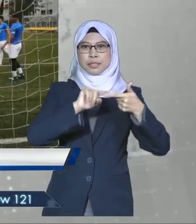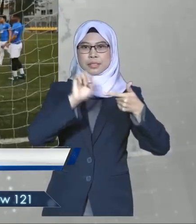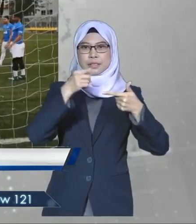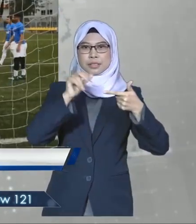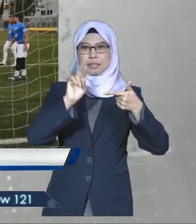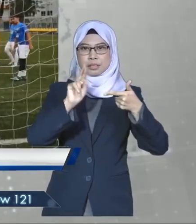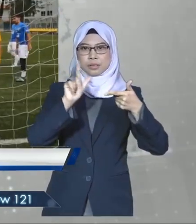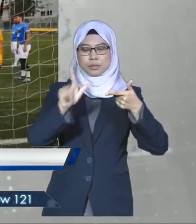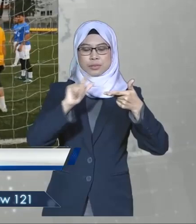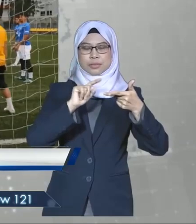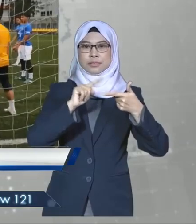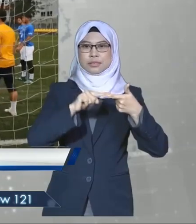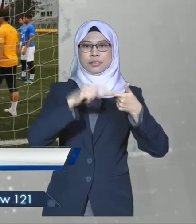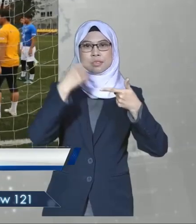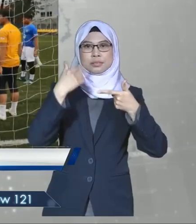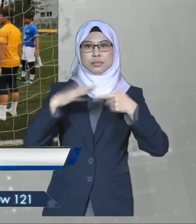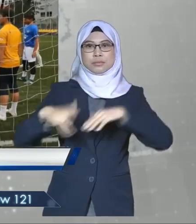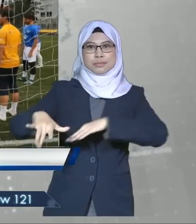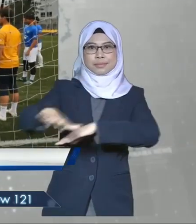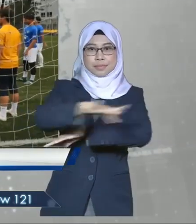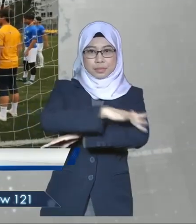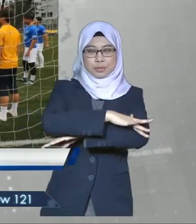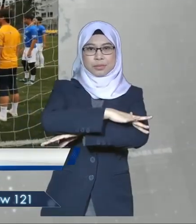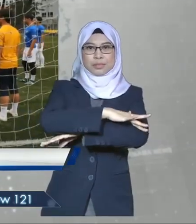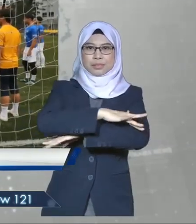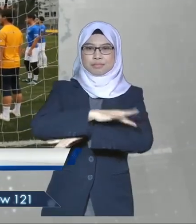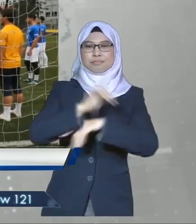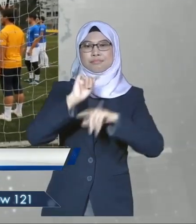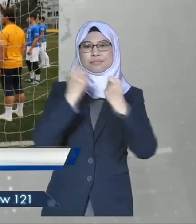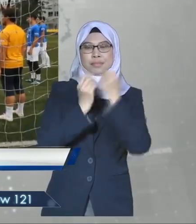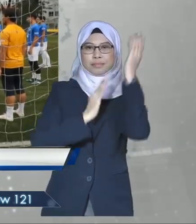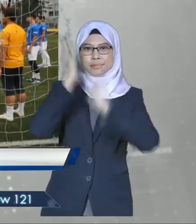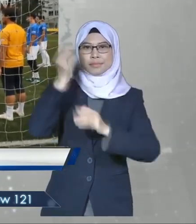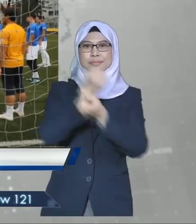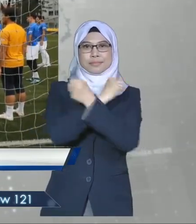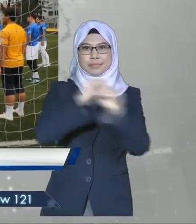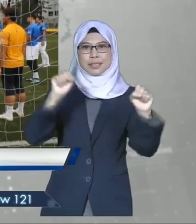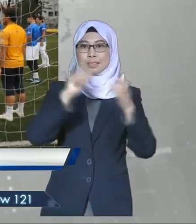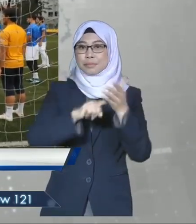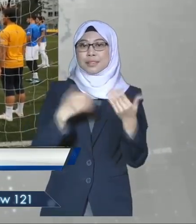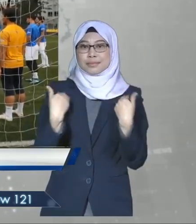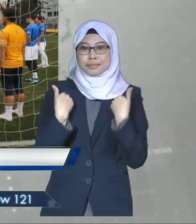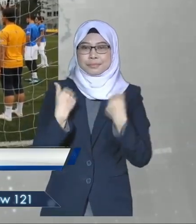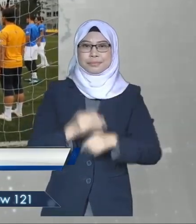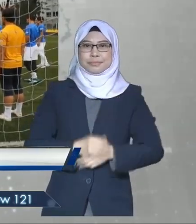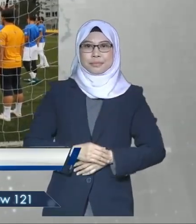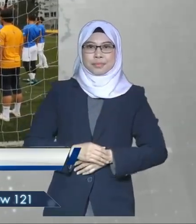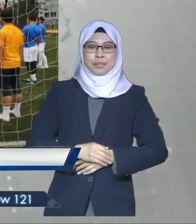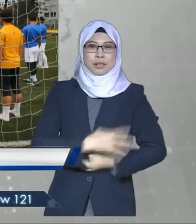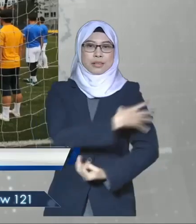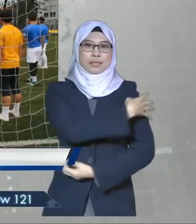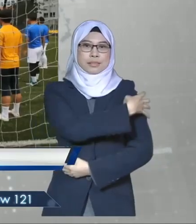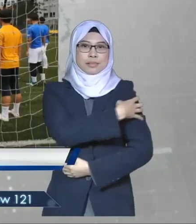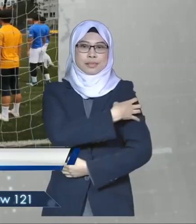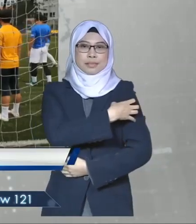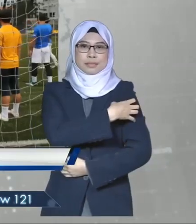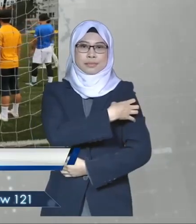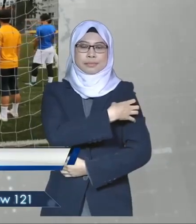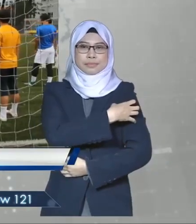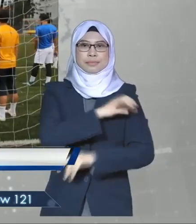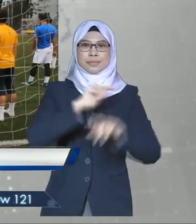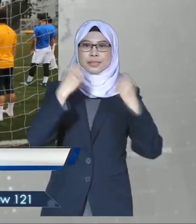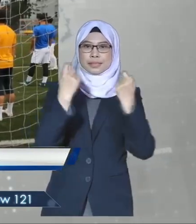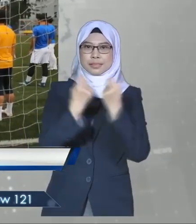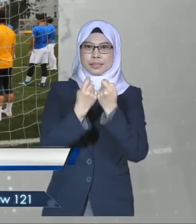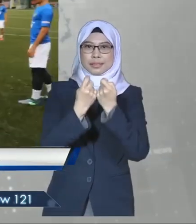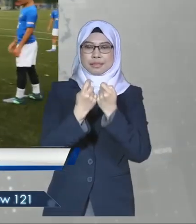Nizam Ros Hasni yang kelaut, mau tidak mahu Harimau Malaya harus bersedia dengan apa yang mereka ada. Kapten skuad kebangsaan itu turut optimis